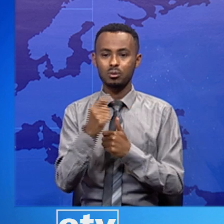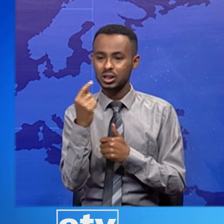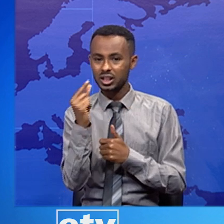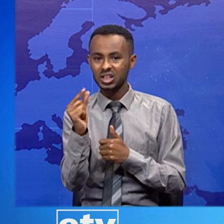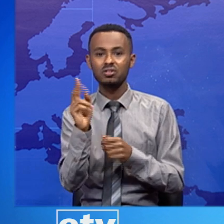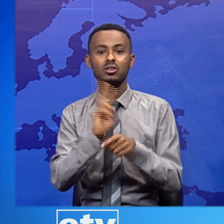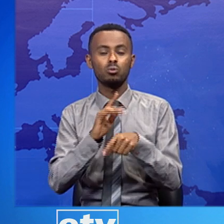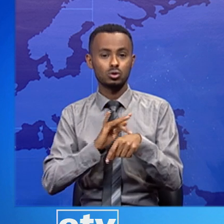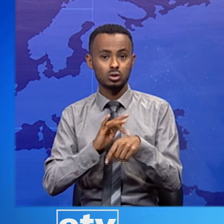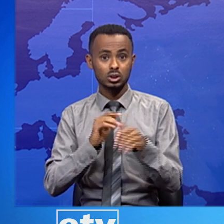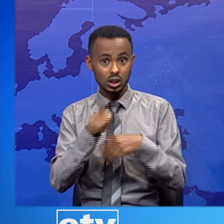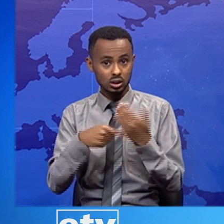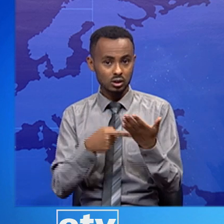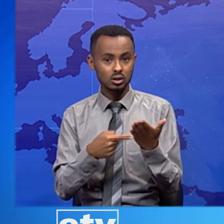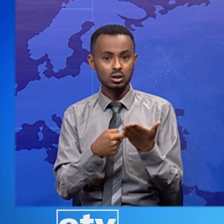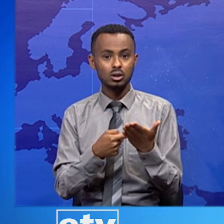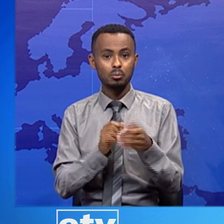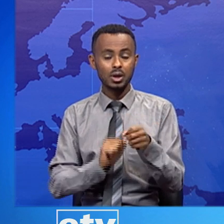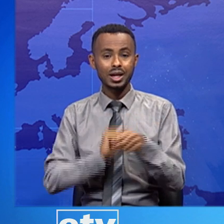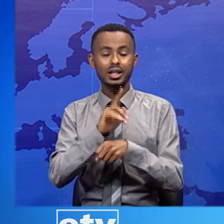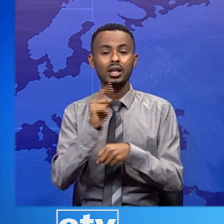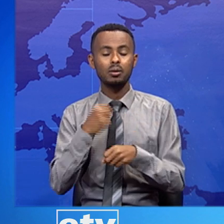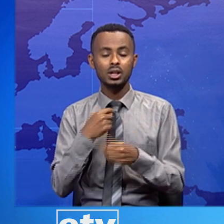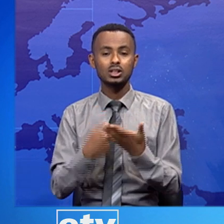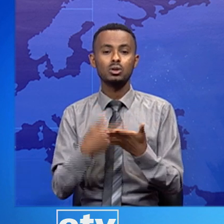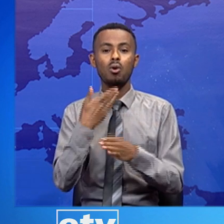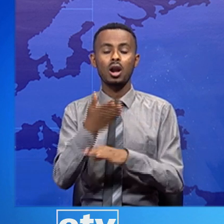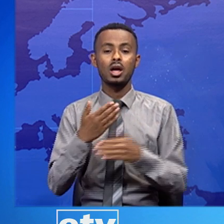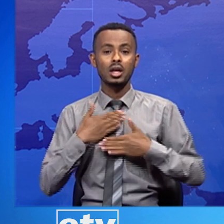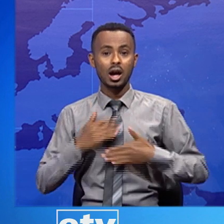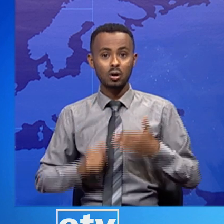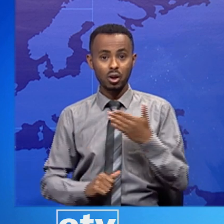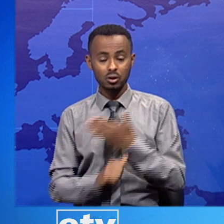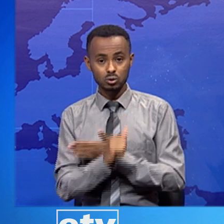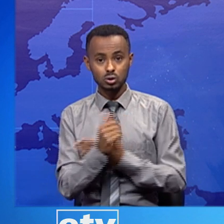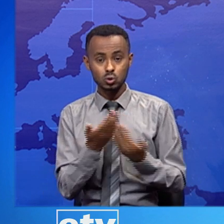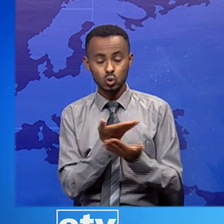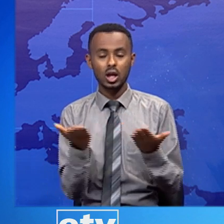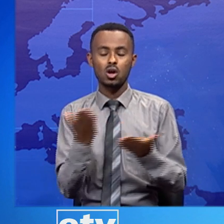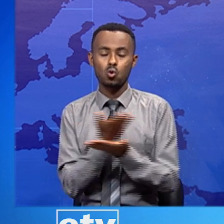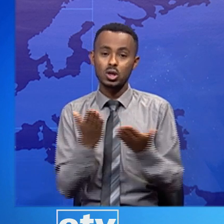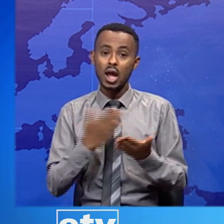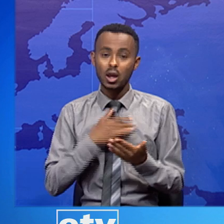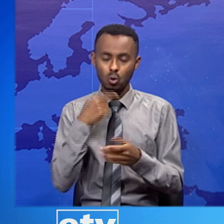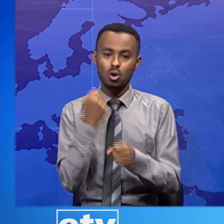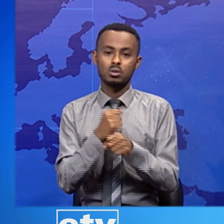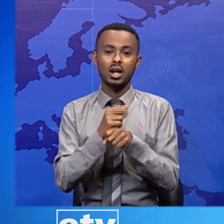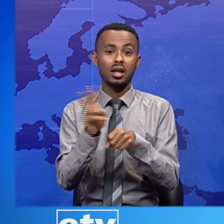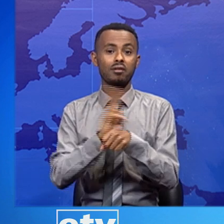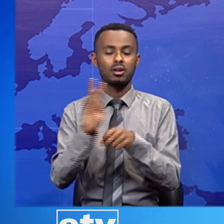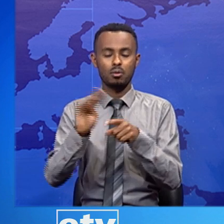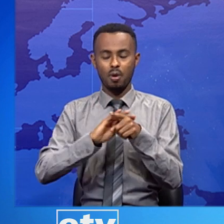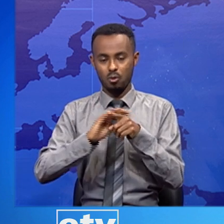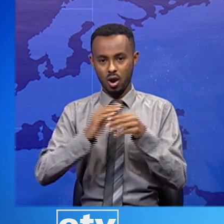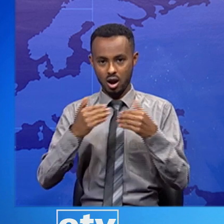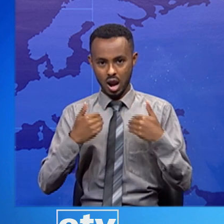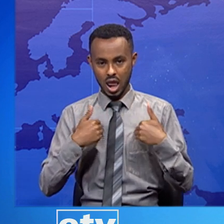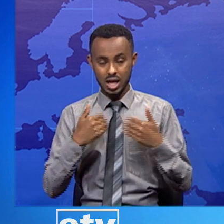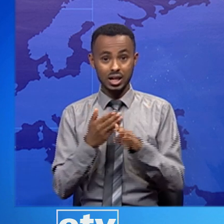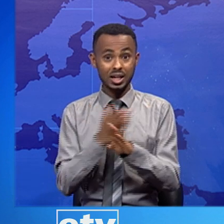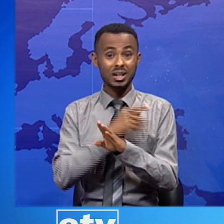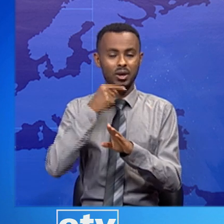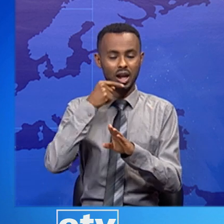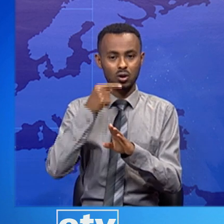የምናልፈው በነዛ ጥቂት ሲኖች ውስጥ። ስለዚህ መልእክቴ ምንድነው? ከዚህ በኋላ አካል ጉዳተኞች ጉዳይ ነው ብሎ የሚሰራ የፊልም ባለሙያ